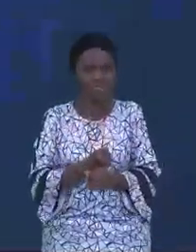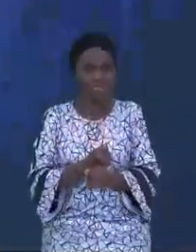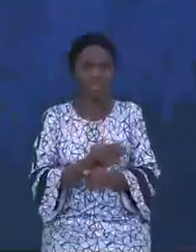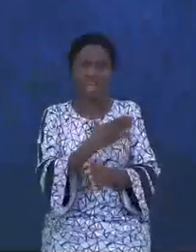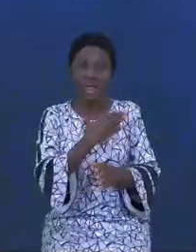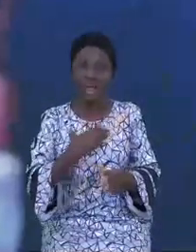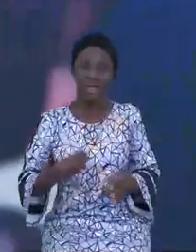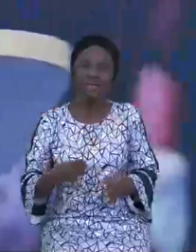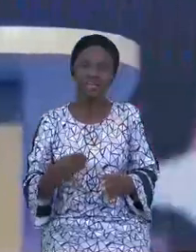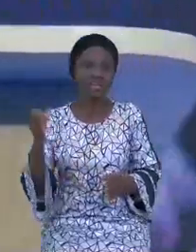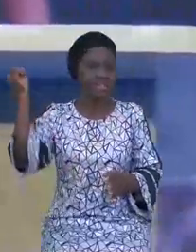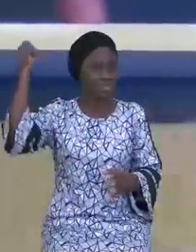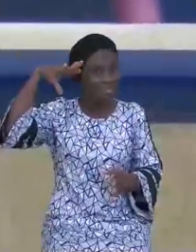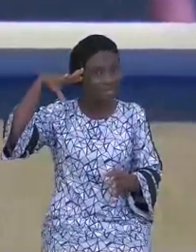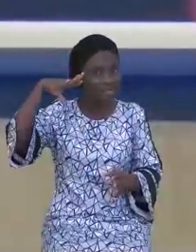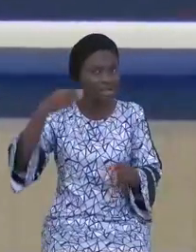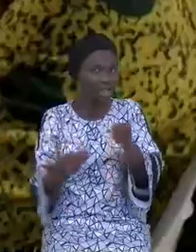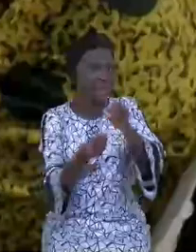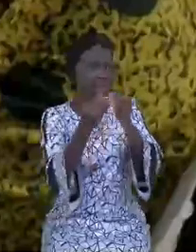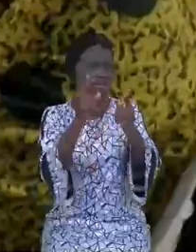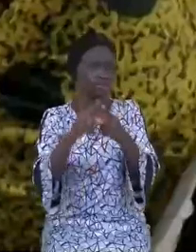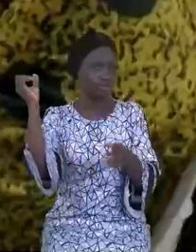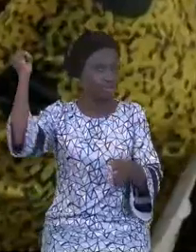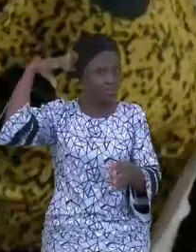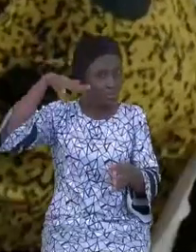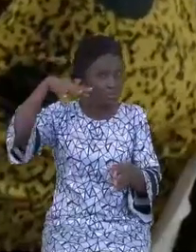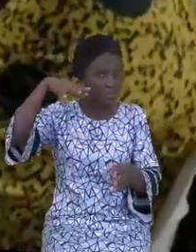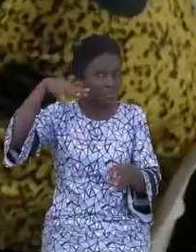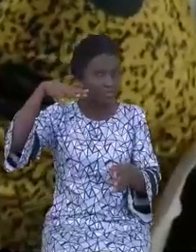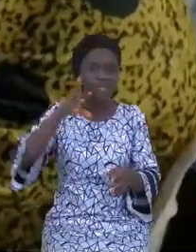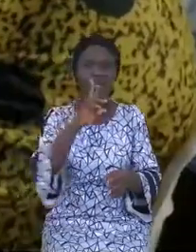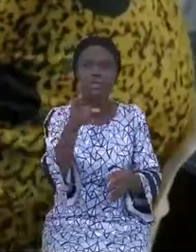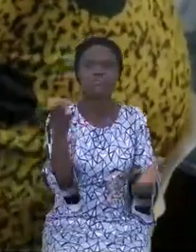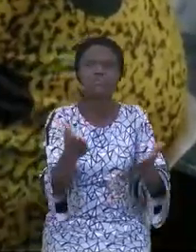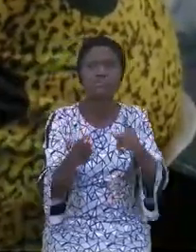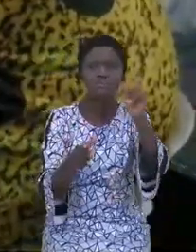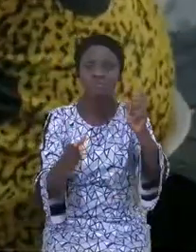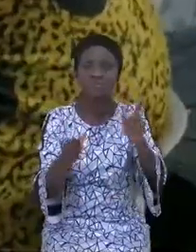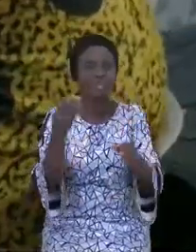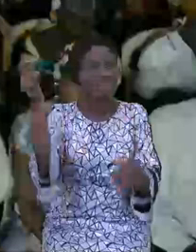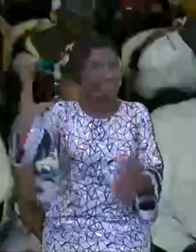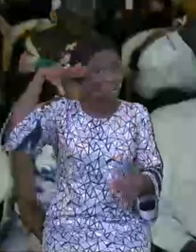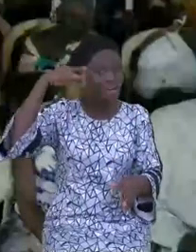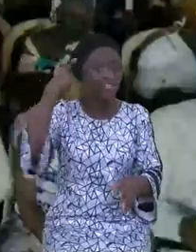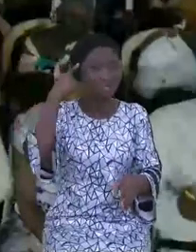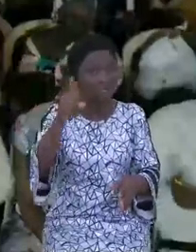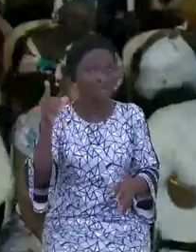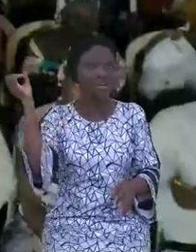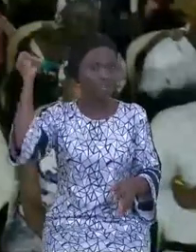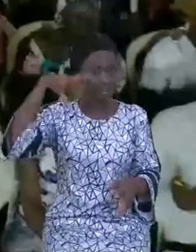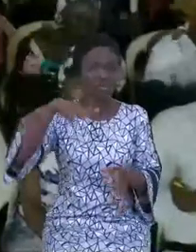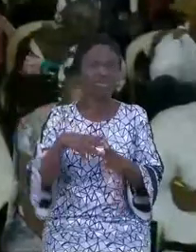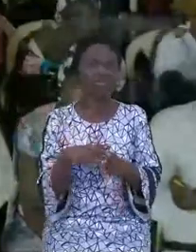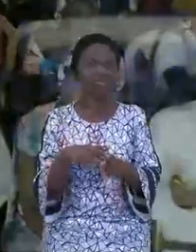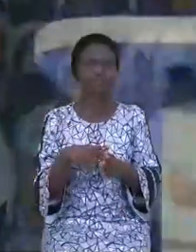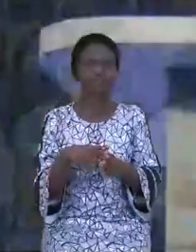pour grâce. Grâce pour grâce. Est-ce que tu es là? Grâce pour grâce. Après